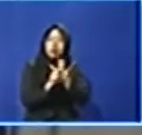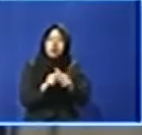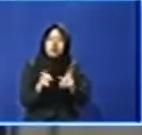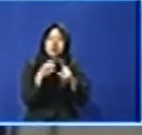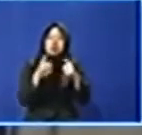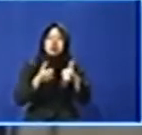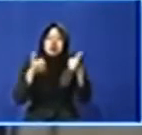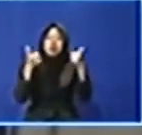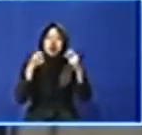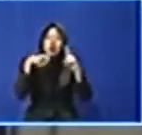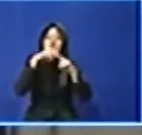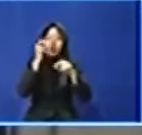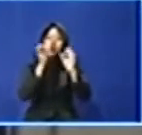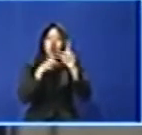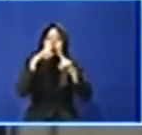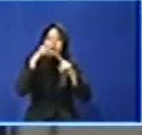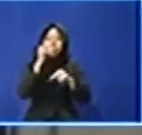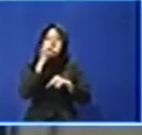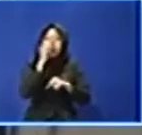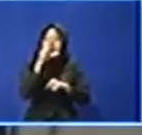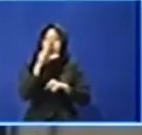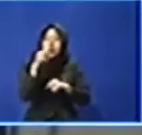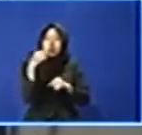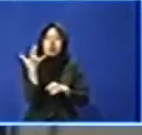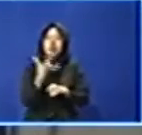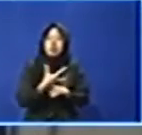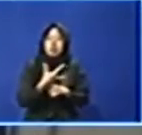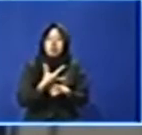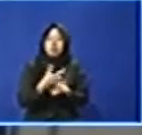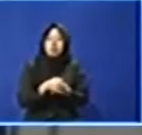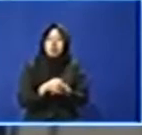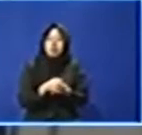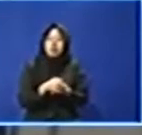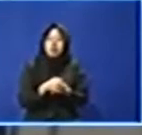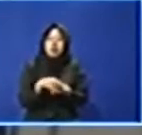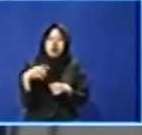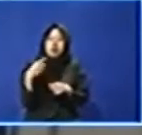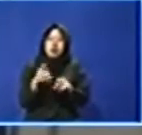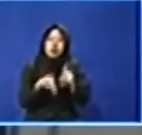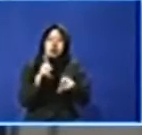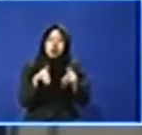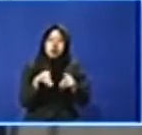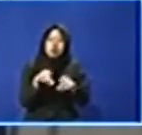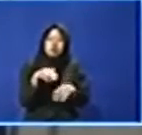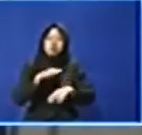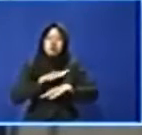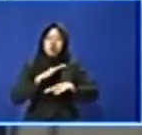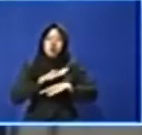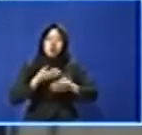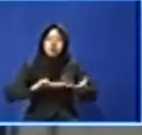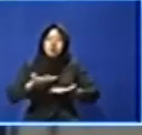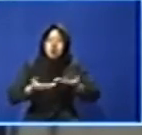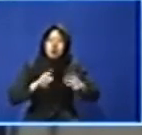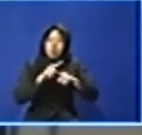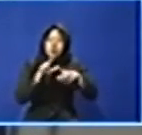mereka bisa mengoptimasi rakyat tetapi tidak merugikan masyarakat dan kalau perlu kita akan edukasi kita adakan pelatihan